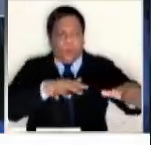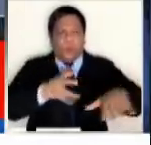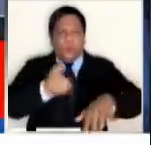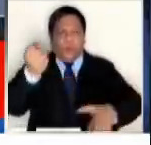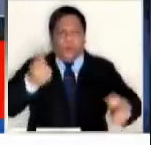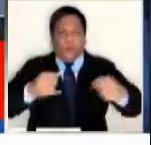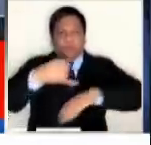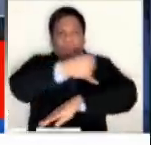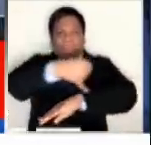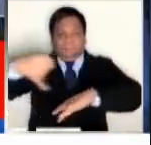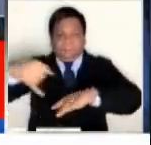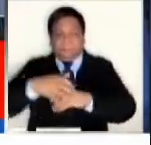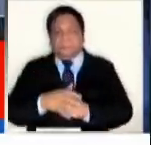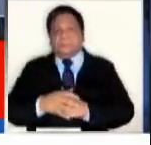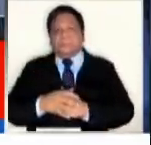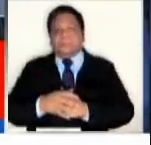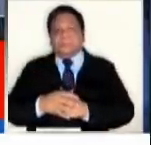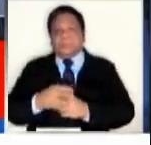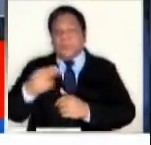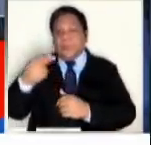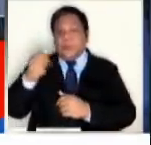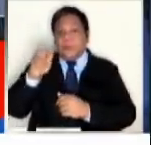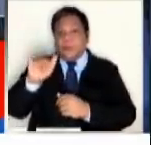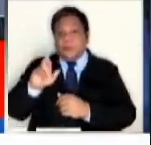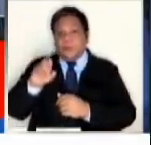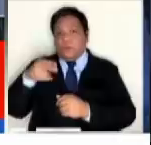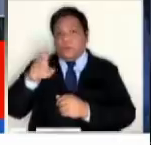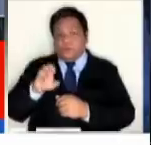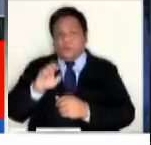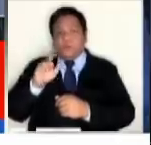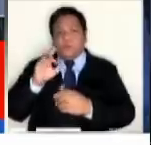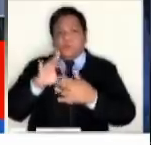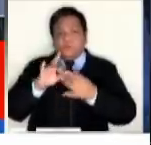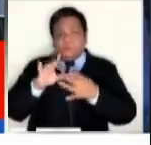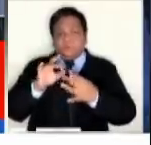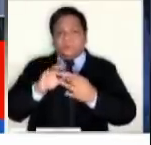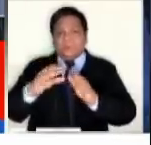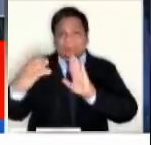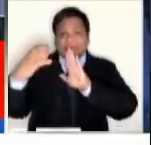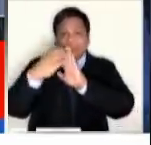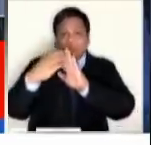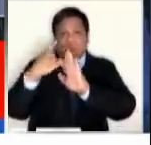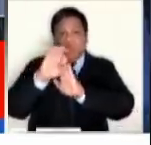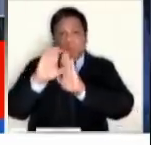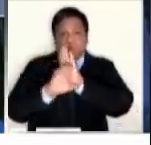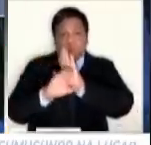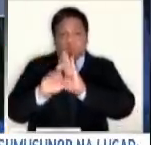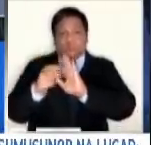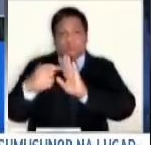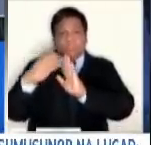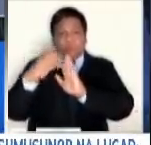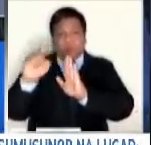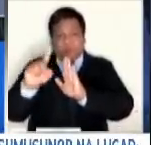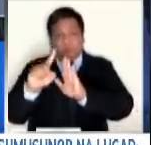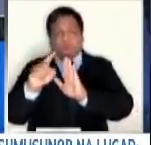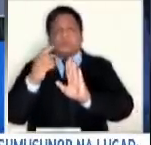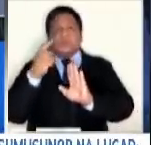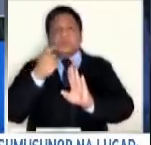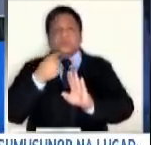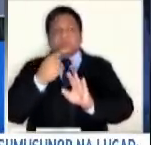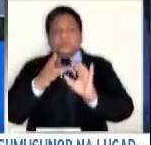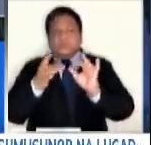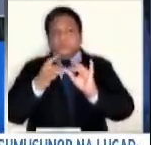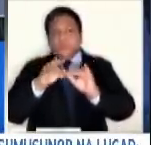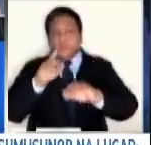Nabaliwala po yung Section 1, Article 1 ng ating saligang batas na yung karagatan na nasa loob ng Strait